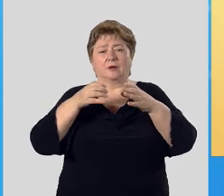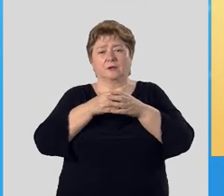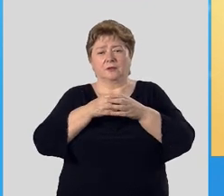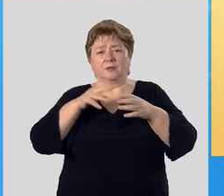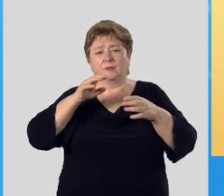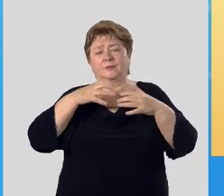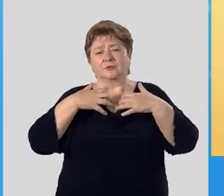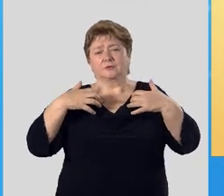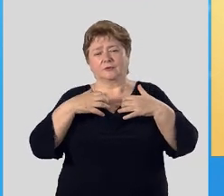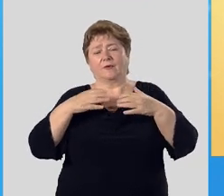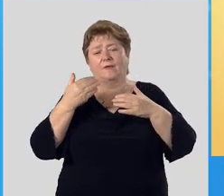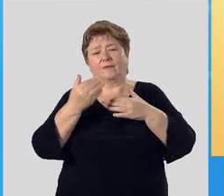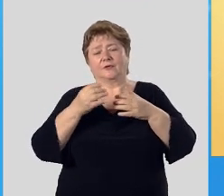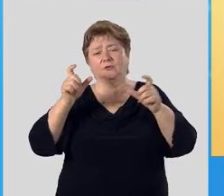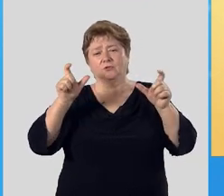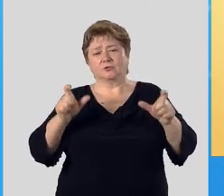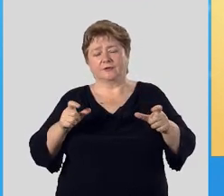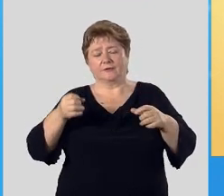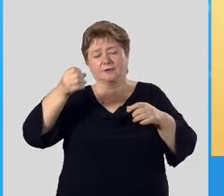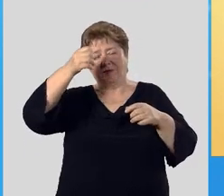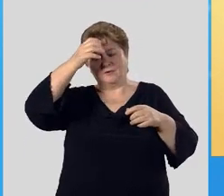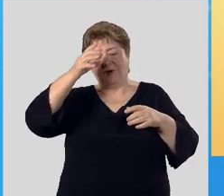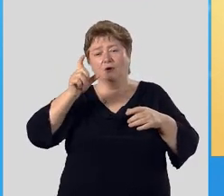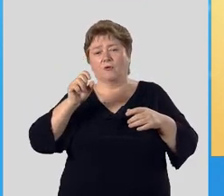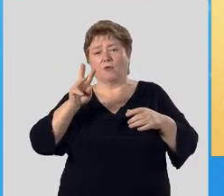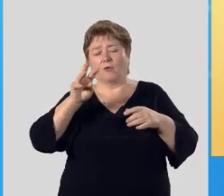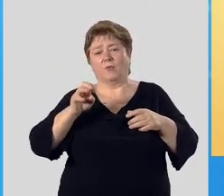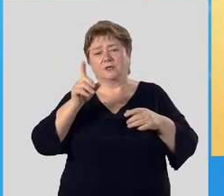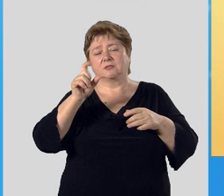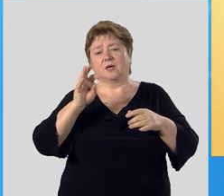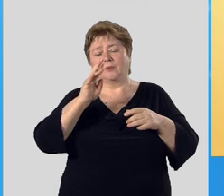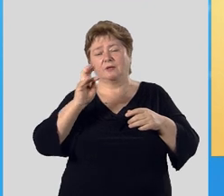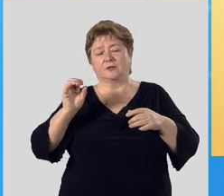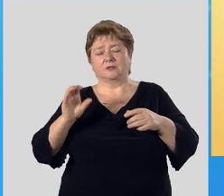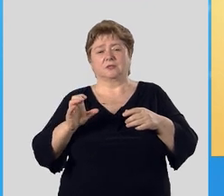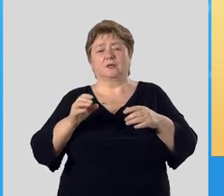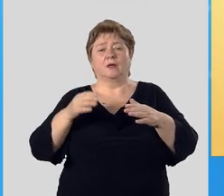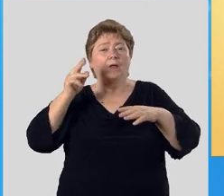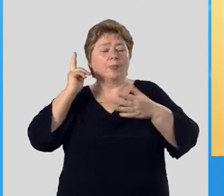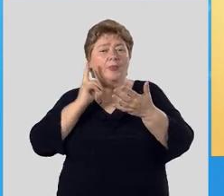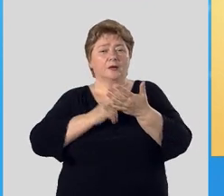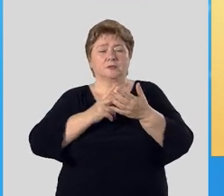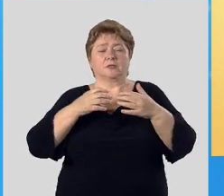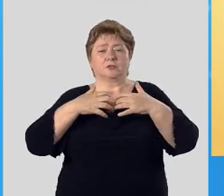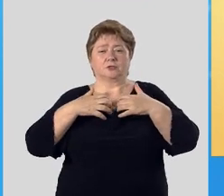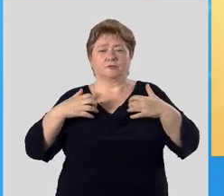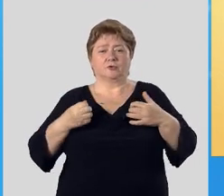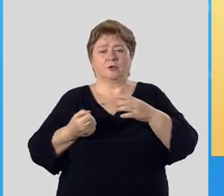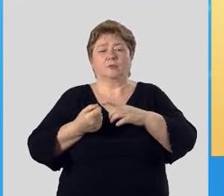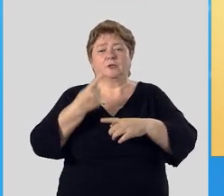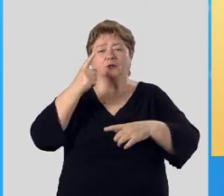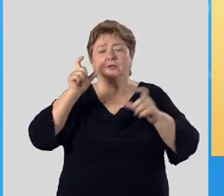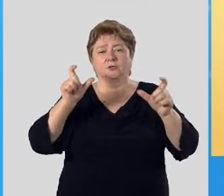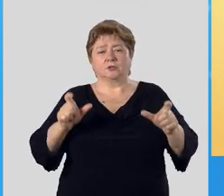приматы вид человек разумный homo sapiens мы доказали животное происхождение